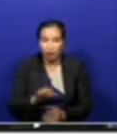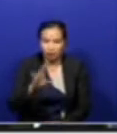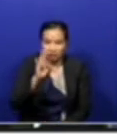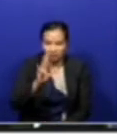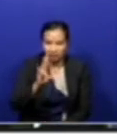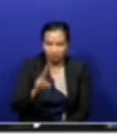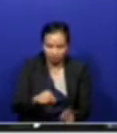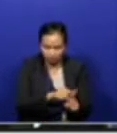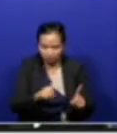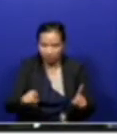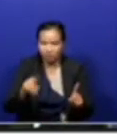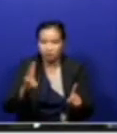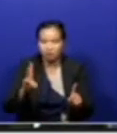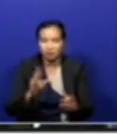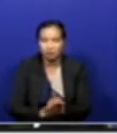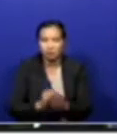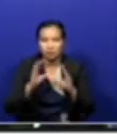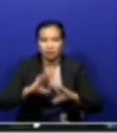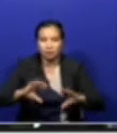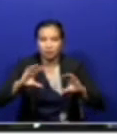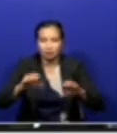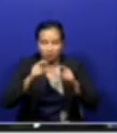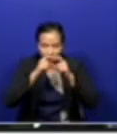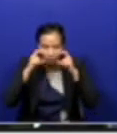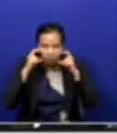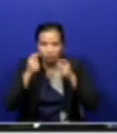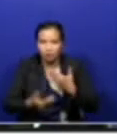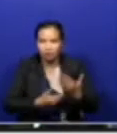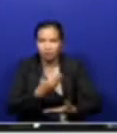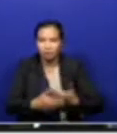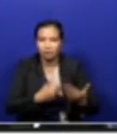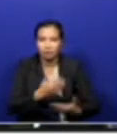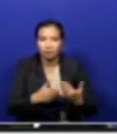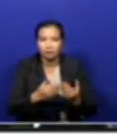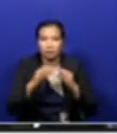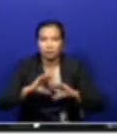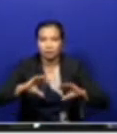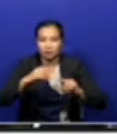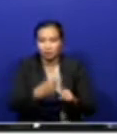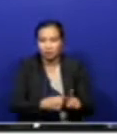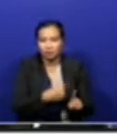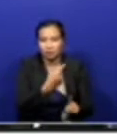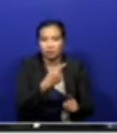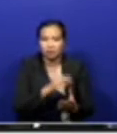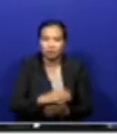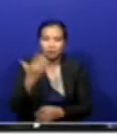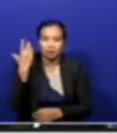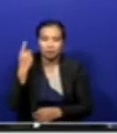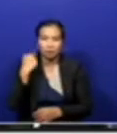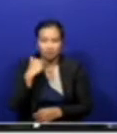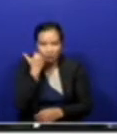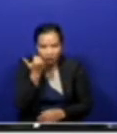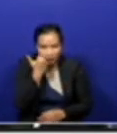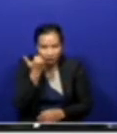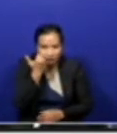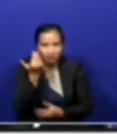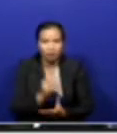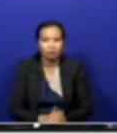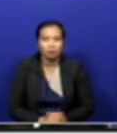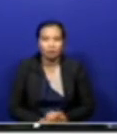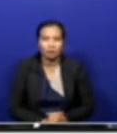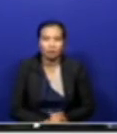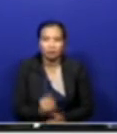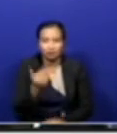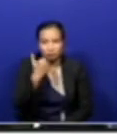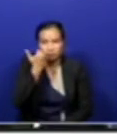จะได้ไม่ต้องไปเห็นรัฐบาลมานั่งขายหน้ากากอนามัยหน้าทำเนียบรัฐบาลเหมือนเมื่อเดือนมกราคมที่ผ่านมาอายเขาครับอายเข